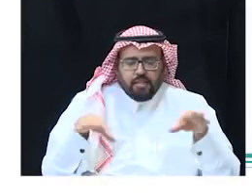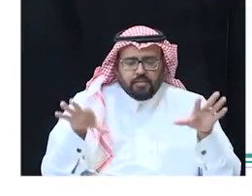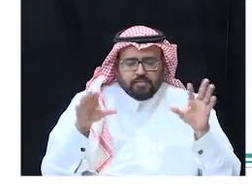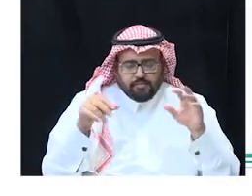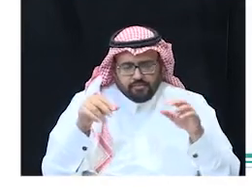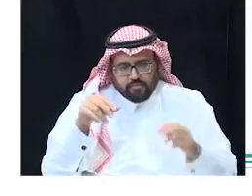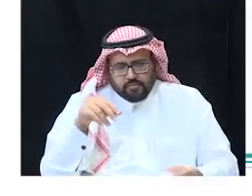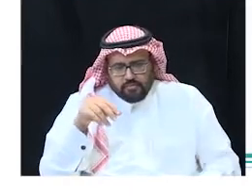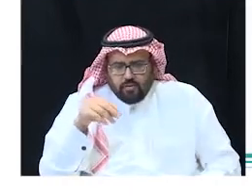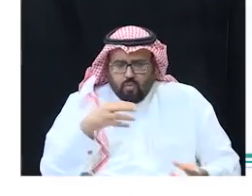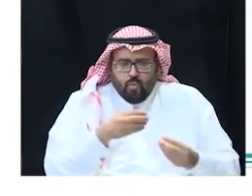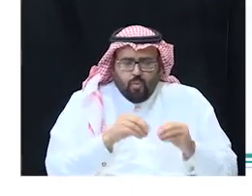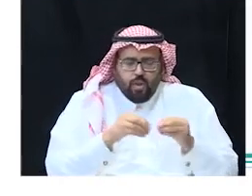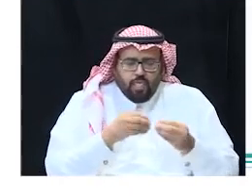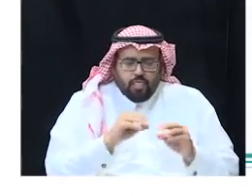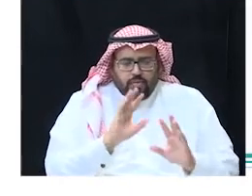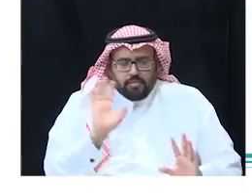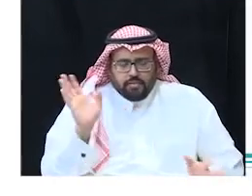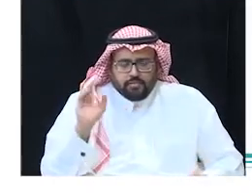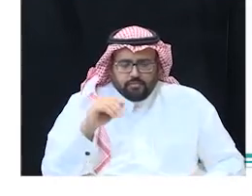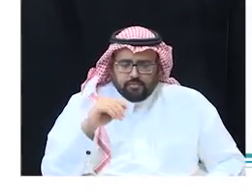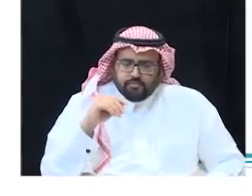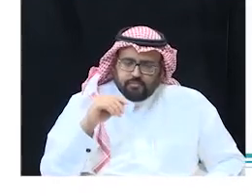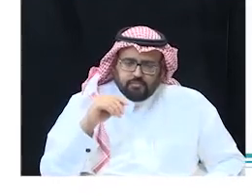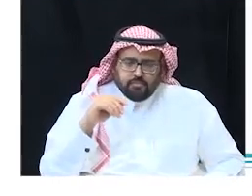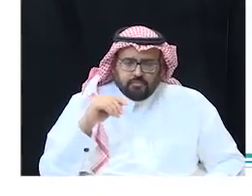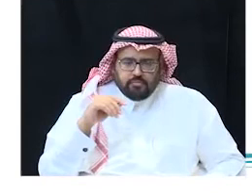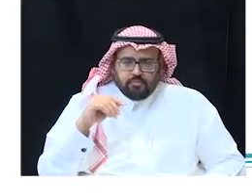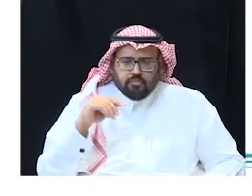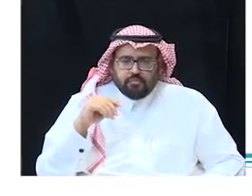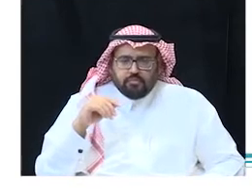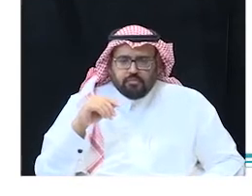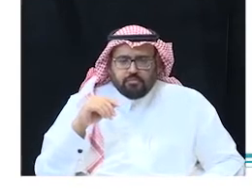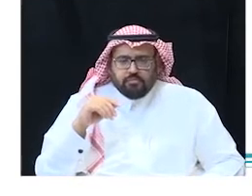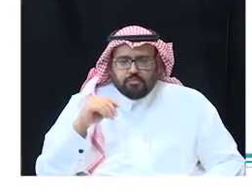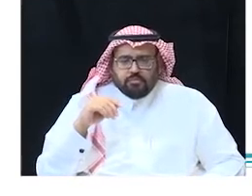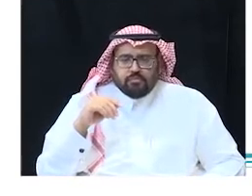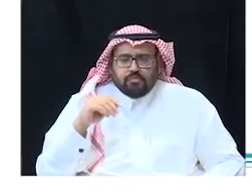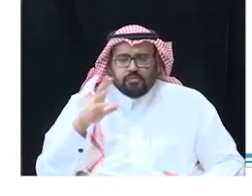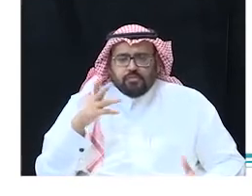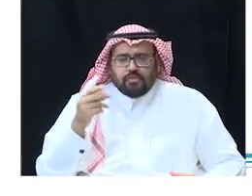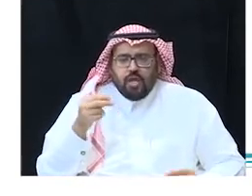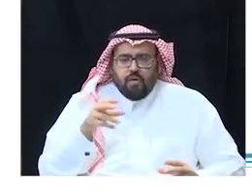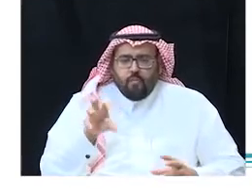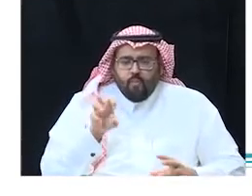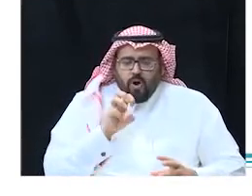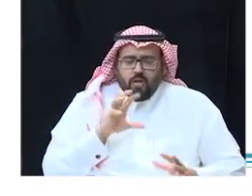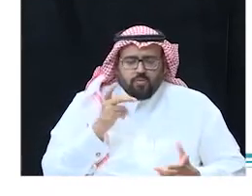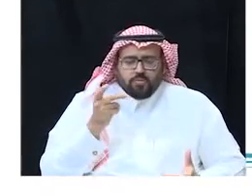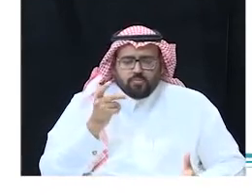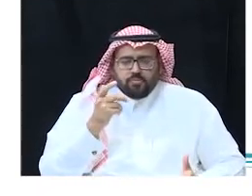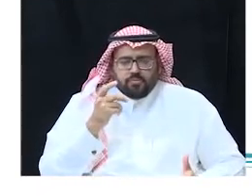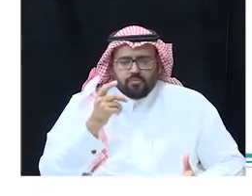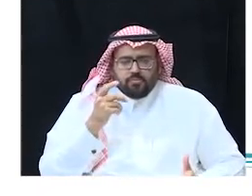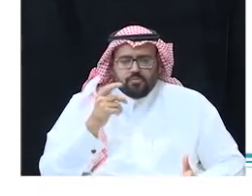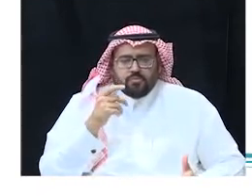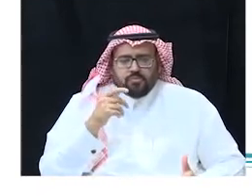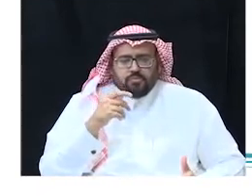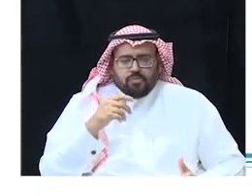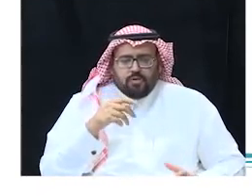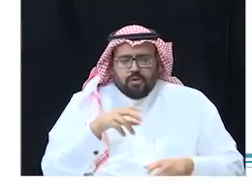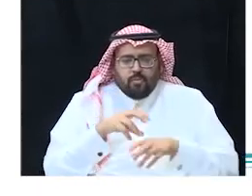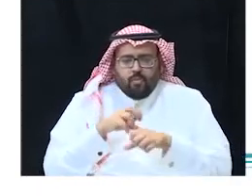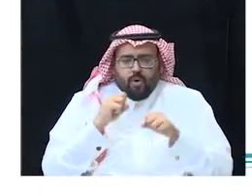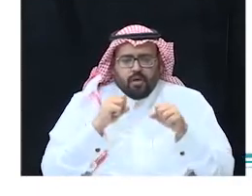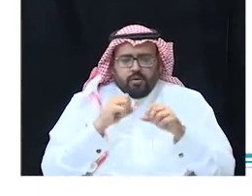البلاستيك أو الورق أو المطاط. ماذا يجذب المغناطيس؟